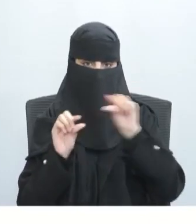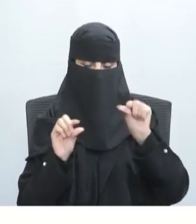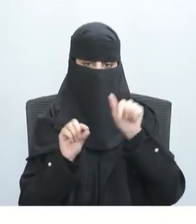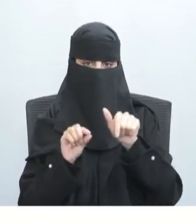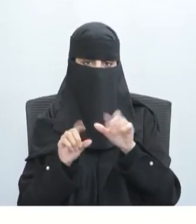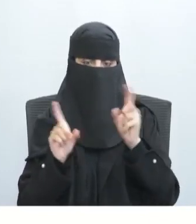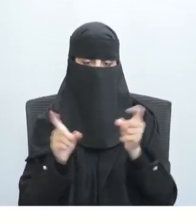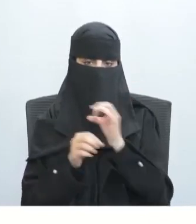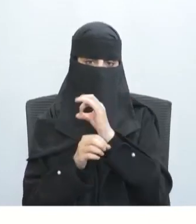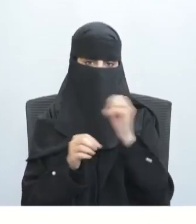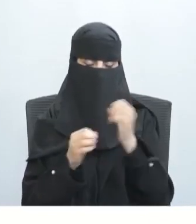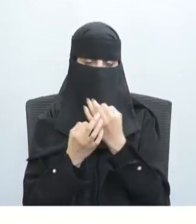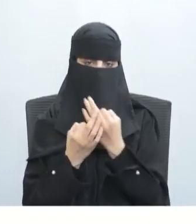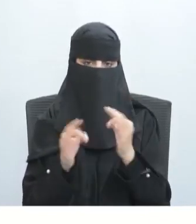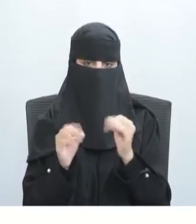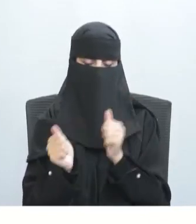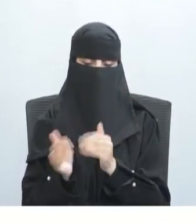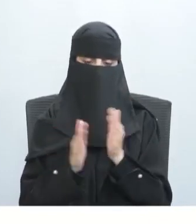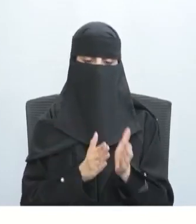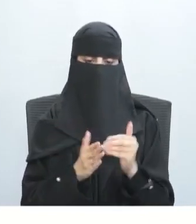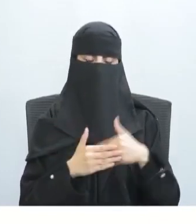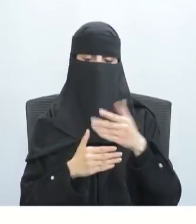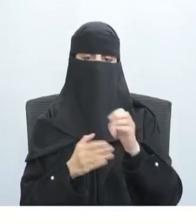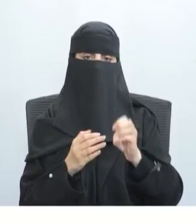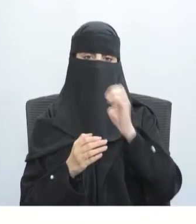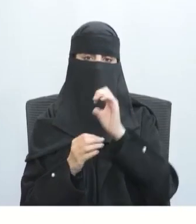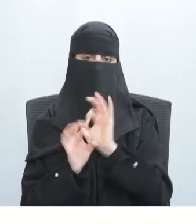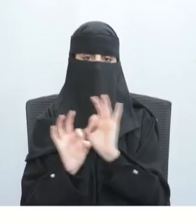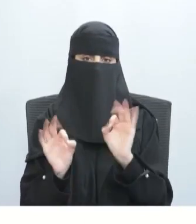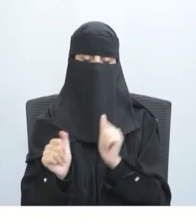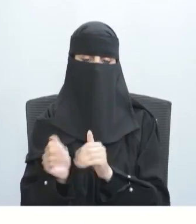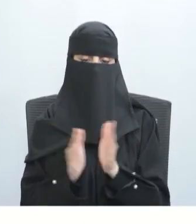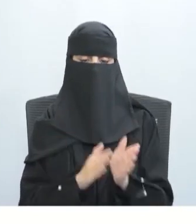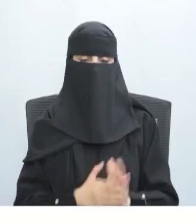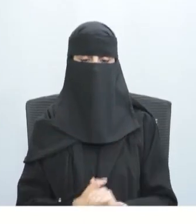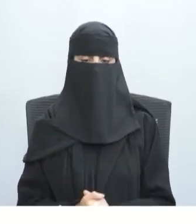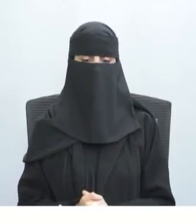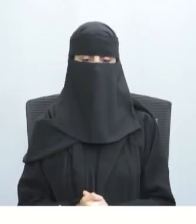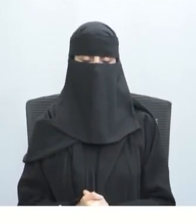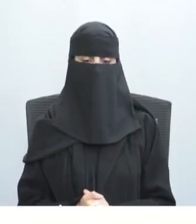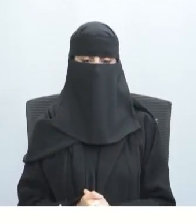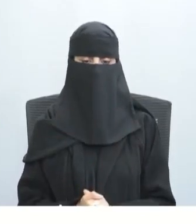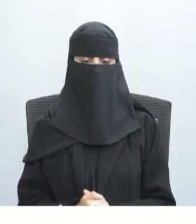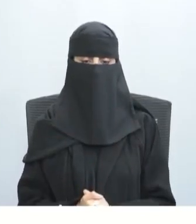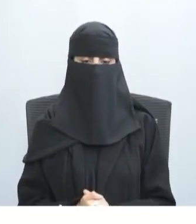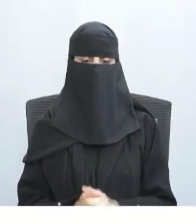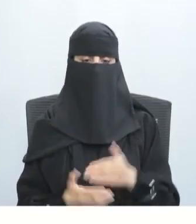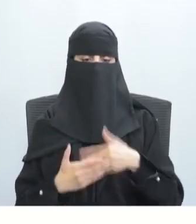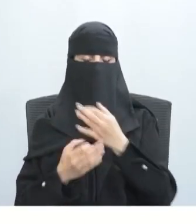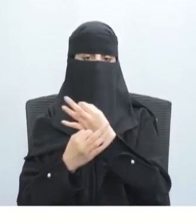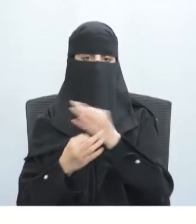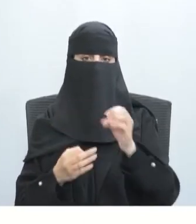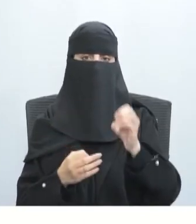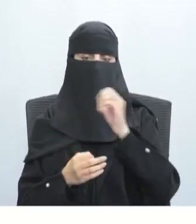تعرض لها في برنامج مثل اكسل او غيره من جداول البيانات ويظهر لديك القيمه المستقبليه كل منها